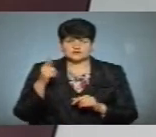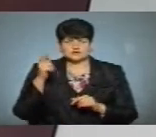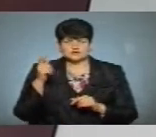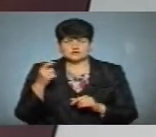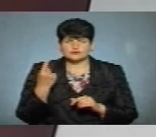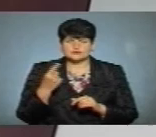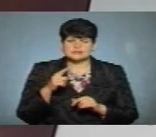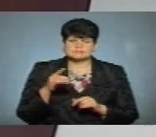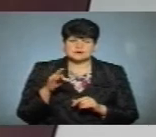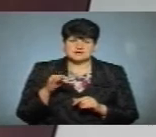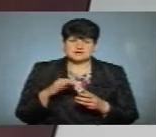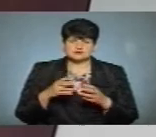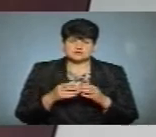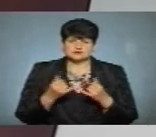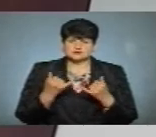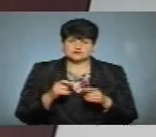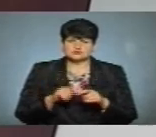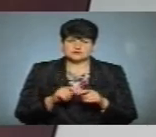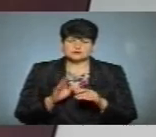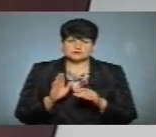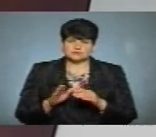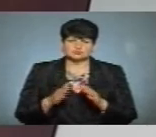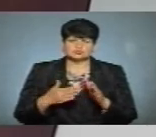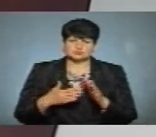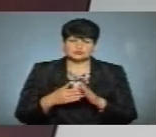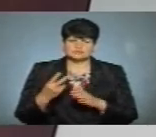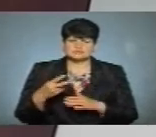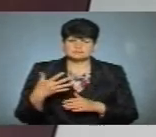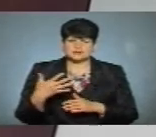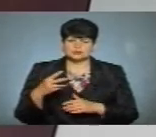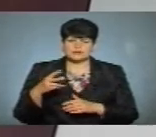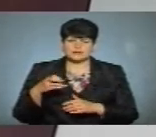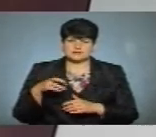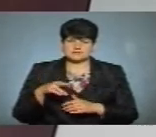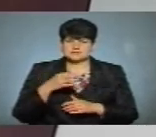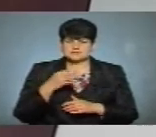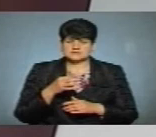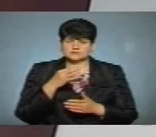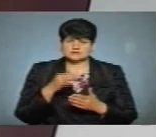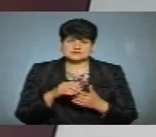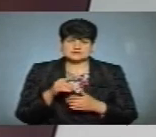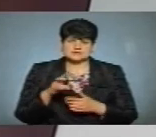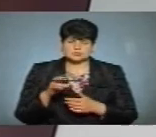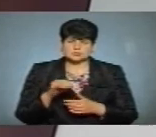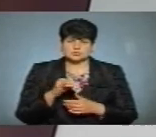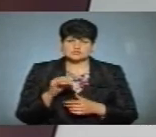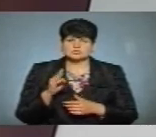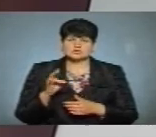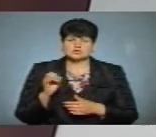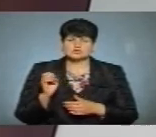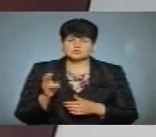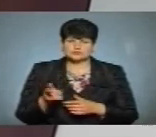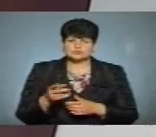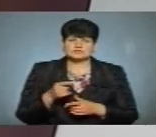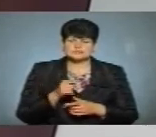Збаража. Результати сьогоднішнього тестування будуть до 25 липня, розповів відповідальний за ЗНО в області Юрій Шайнюк. За його словами,